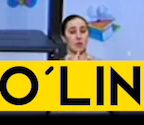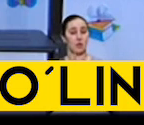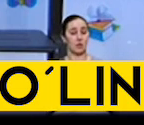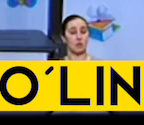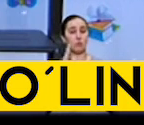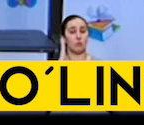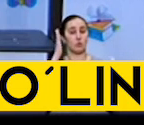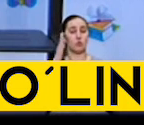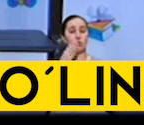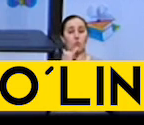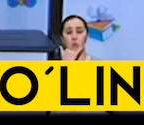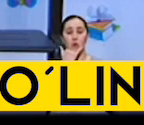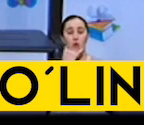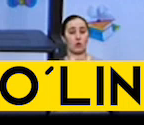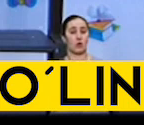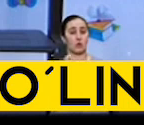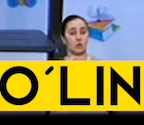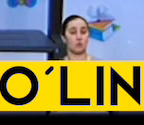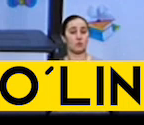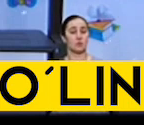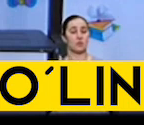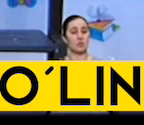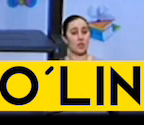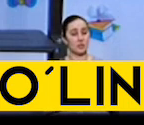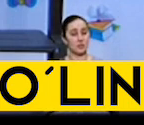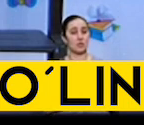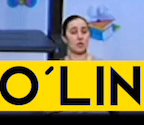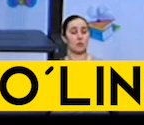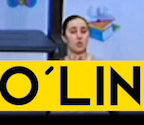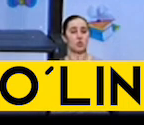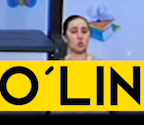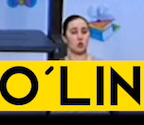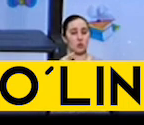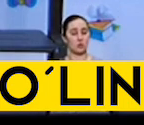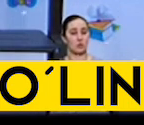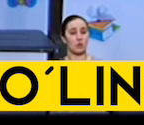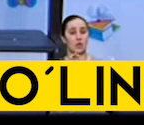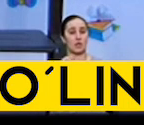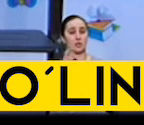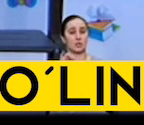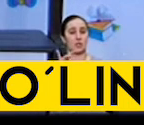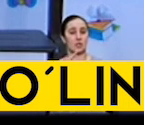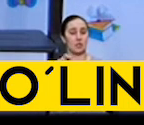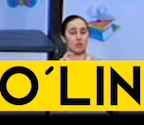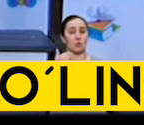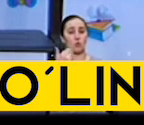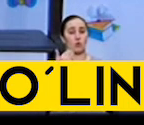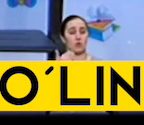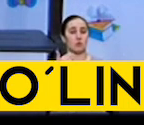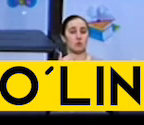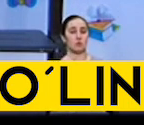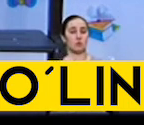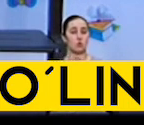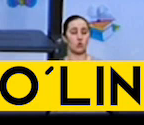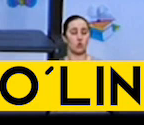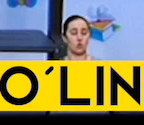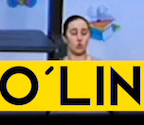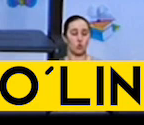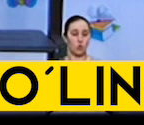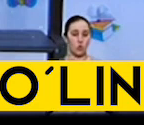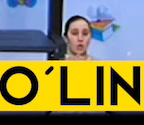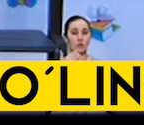aylangan buyuk bobo kalonlarimizning yashab, ijod qilgan asarlarini, ularning